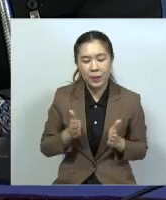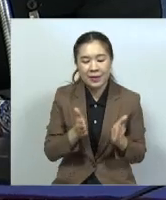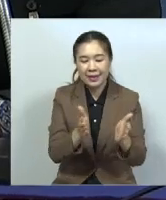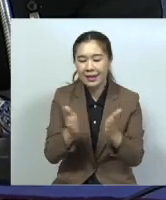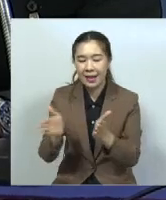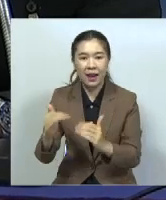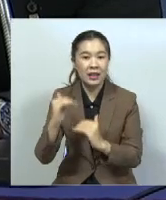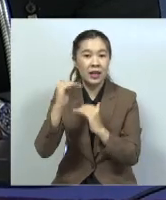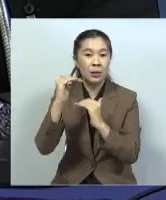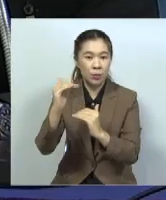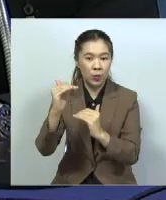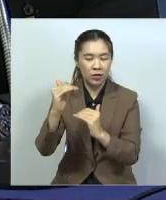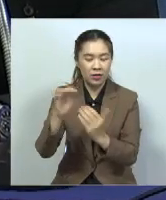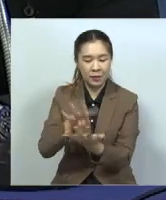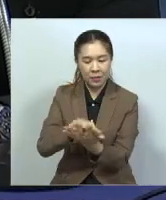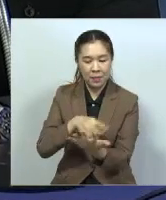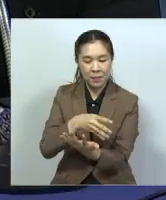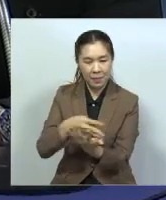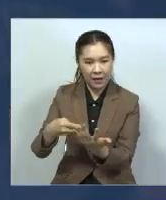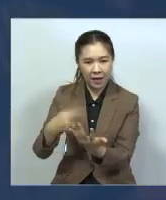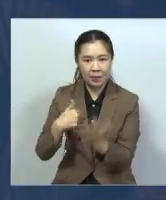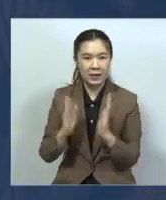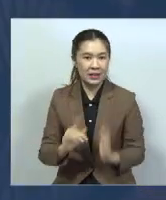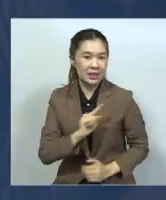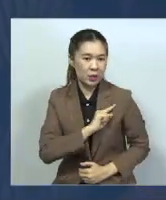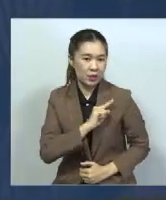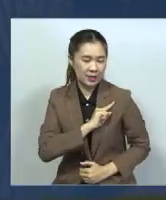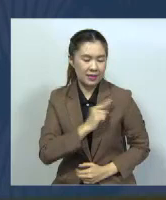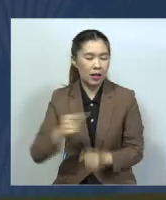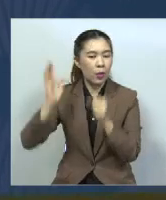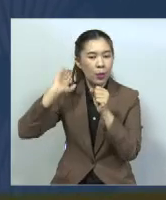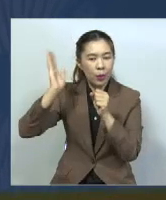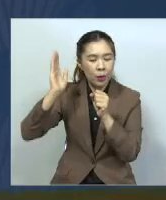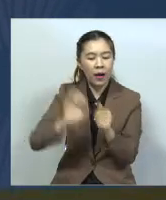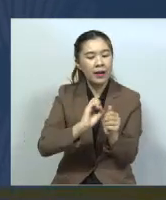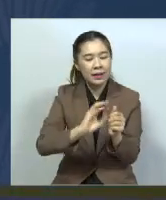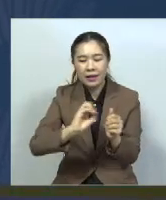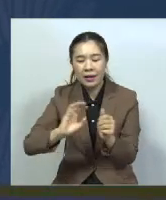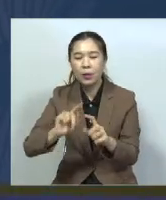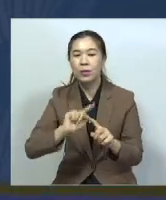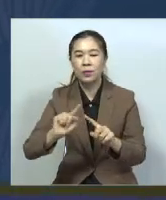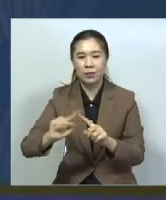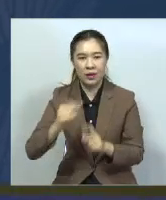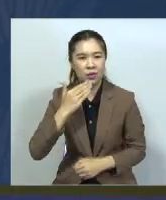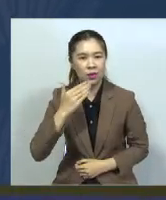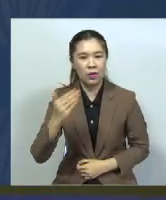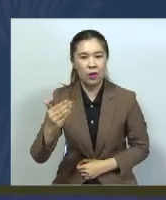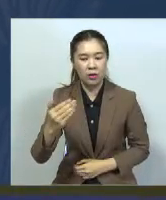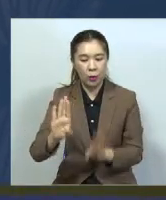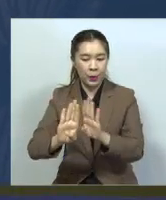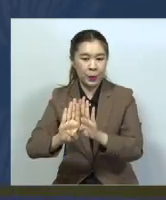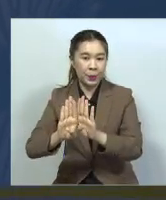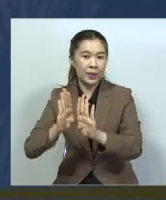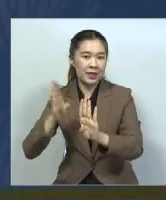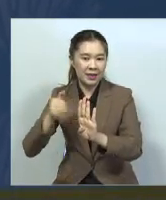างที่กำหนดโดยมีผังเส้นทางการเดินและจะมีเจ้าหน้าที่ประชาสัมพันธ์คอยแนะนำตลอดเส้นทางจนไปถึงประตูเ